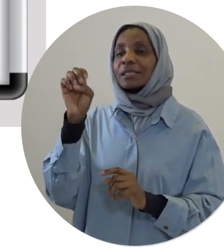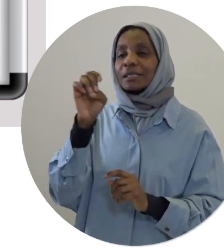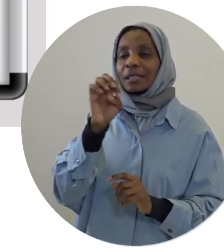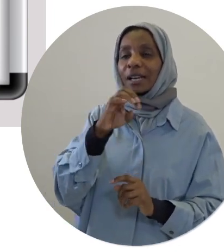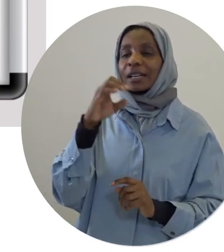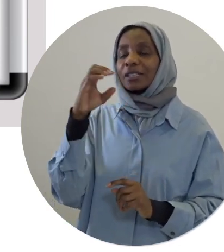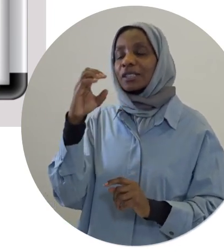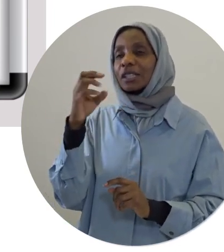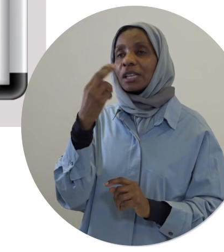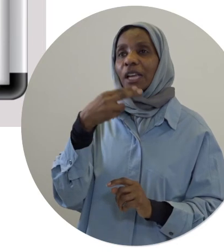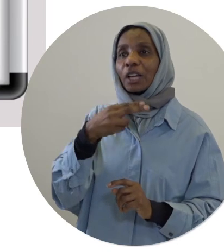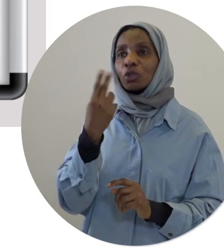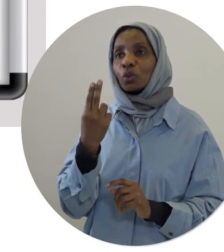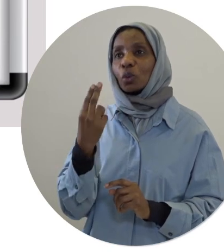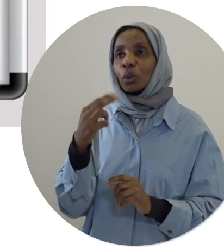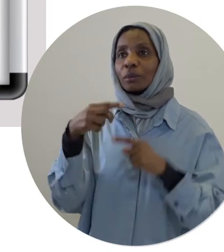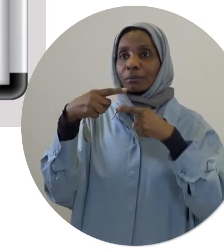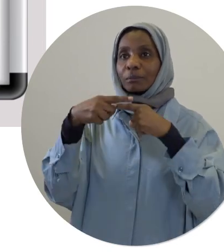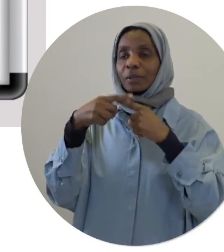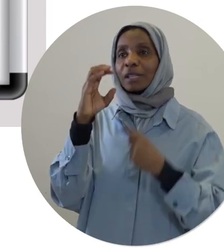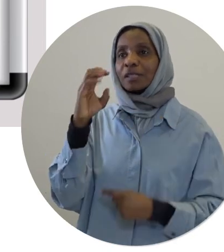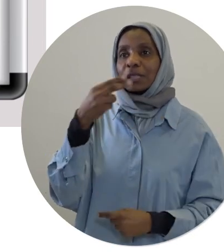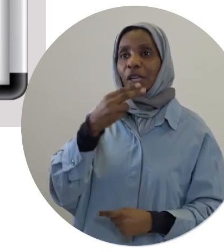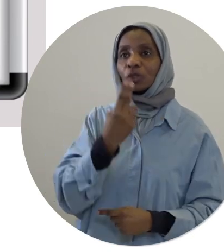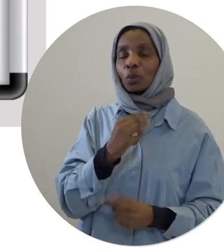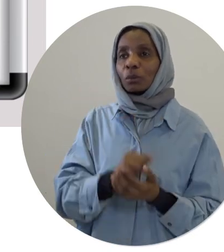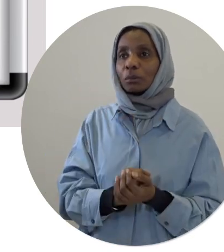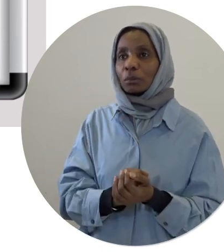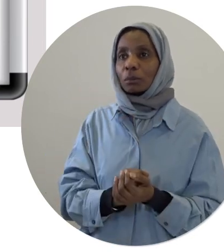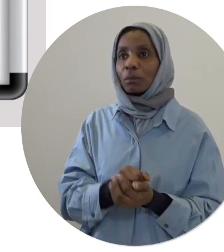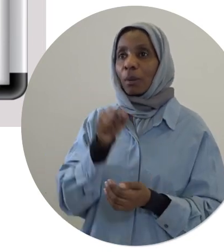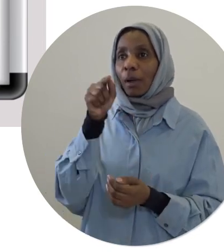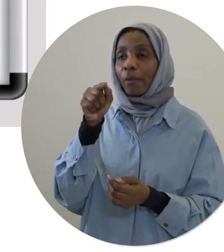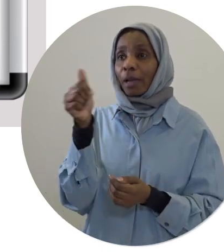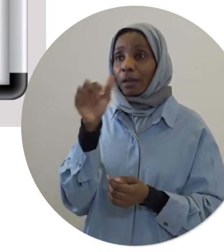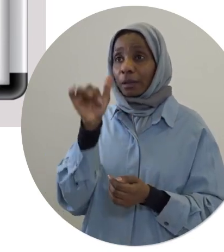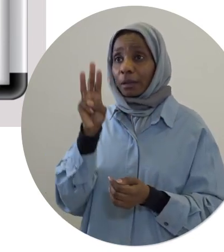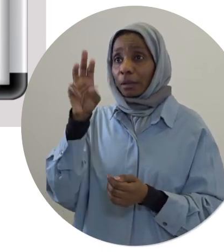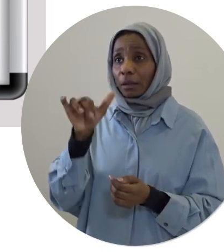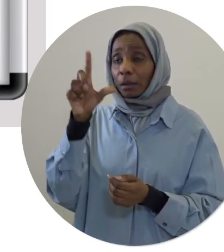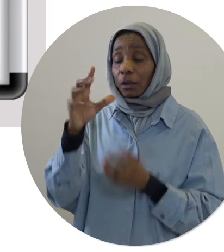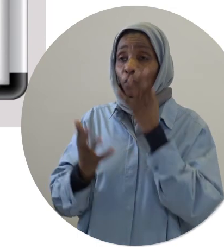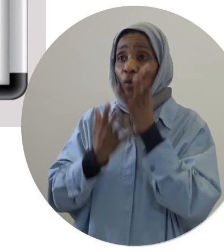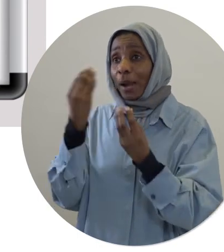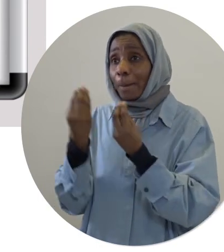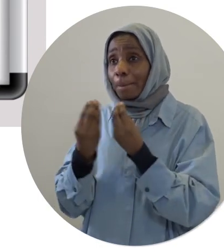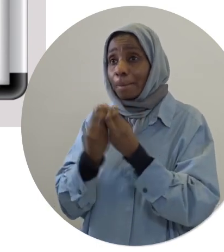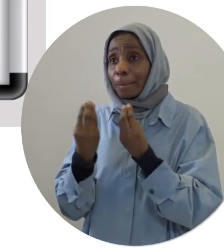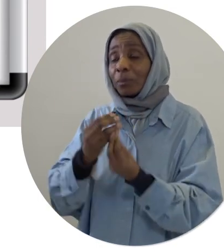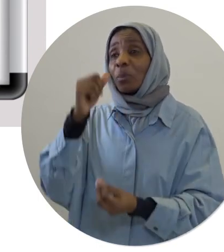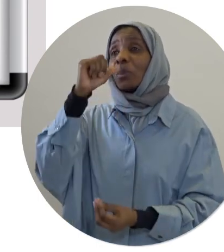صيغته CH2 رابطة ثنائية CH2. هذا الإيثين عندما يتفاعل مع